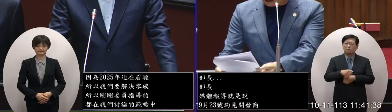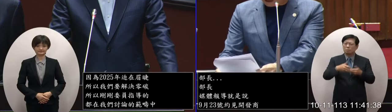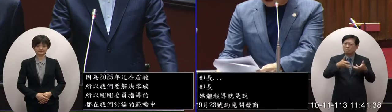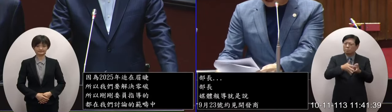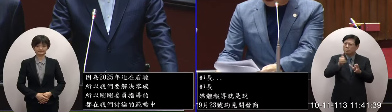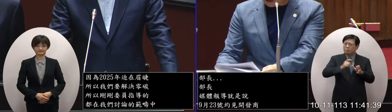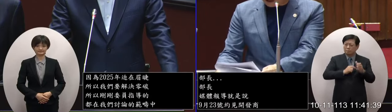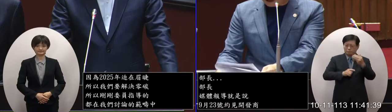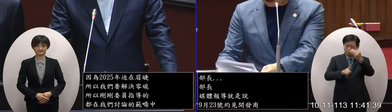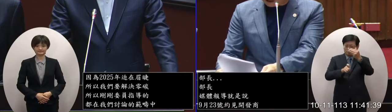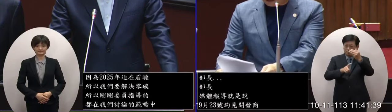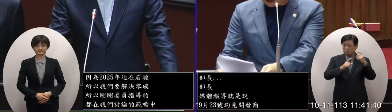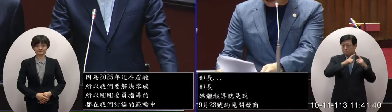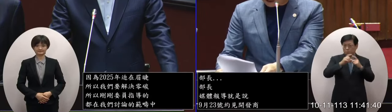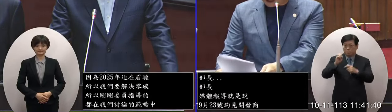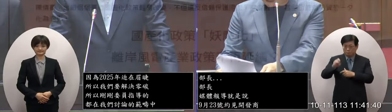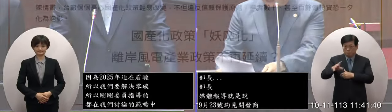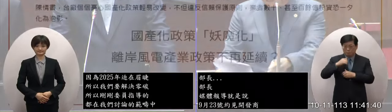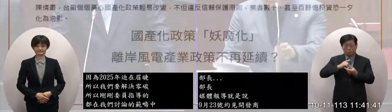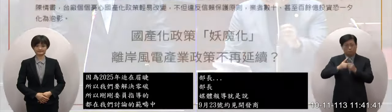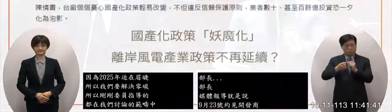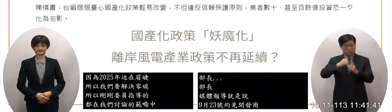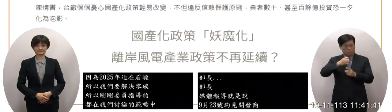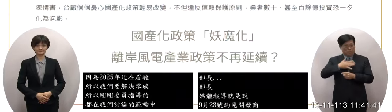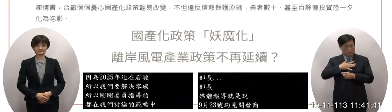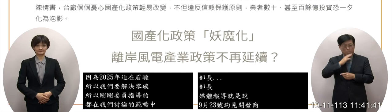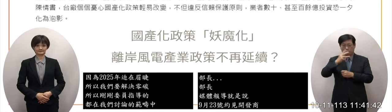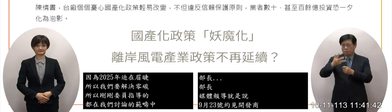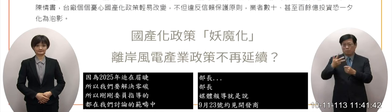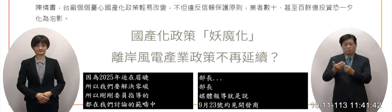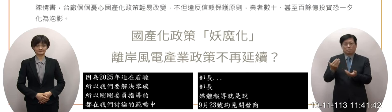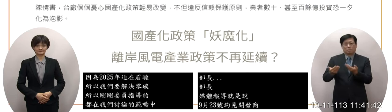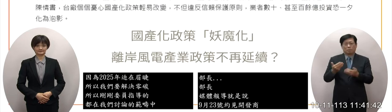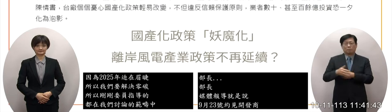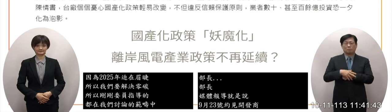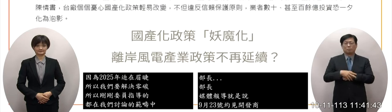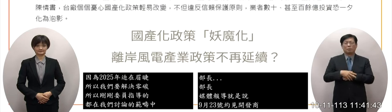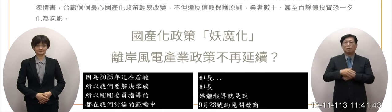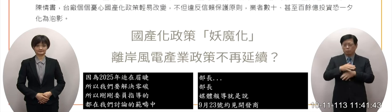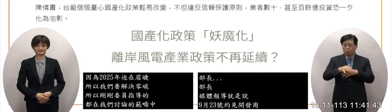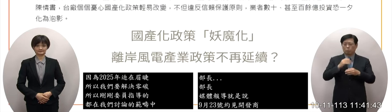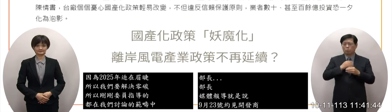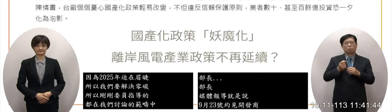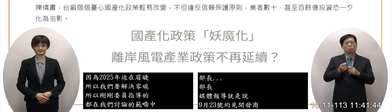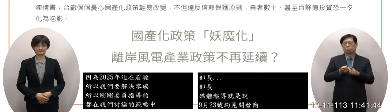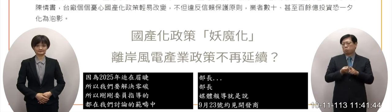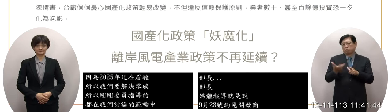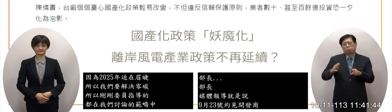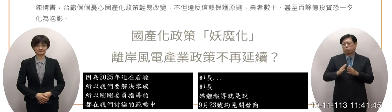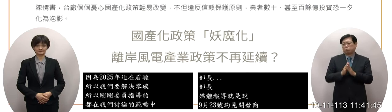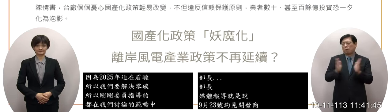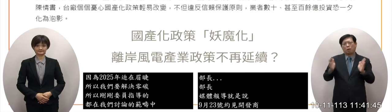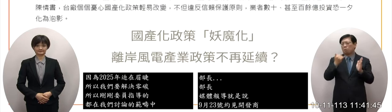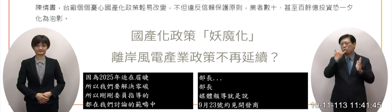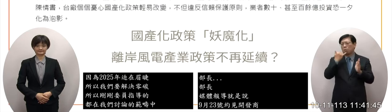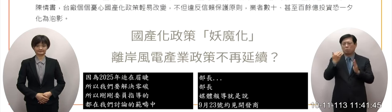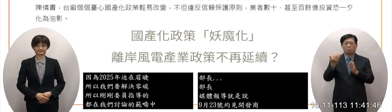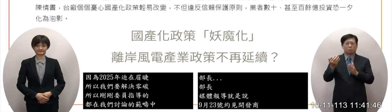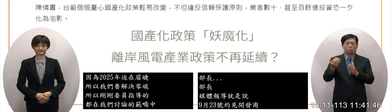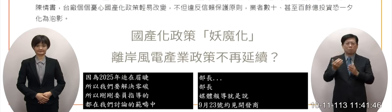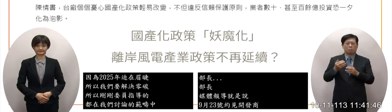长在9月11号回应这个国产化限制已经8年差不多了哈，那会朝开放的方向来进行。所以现